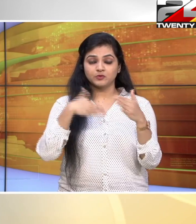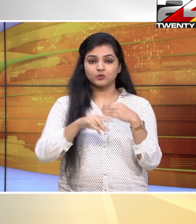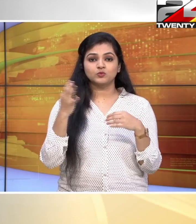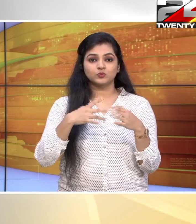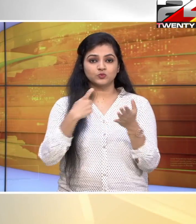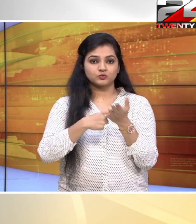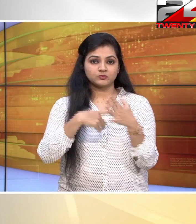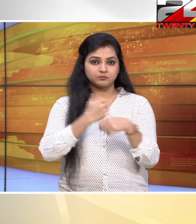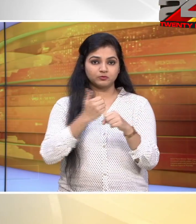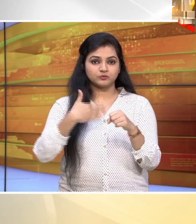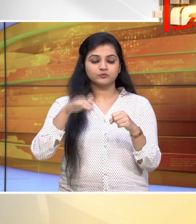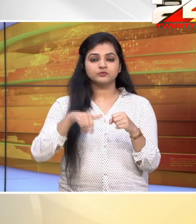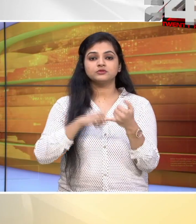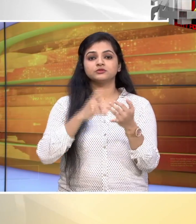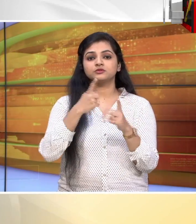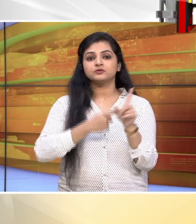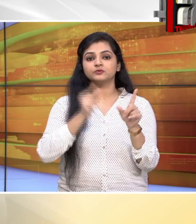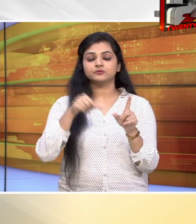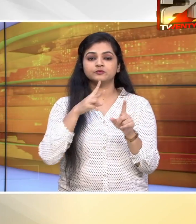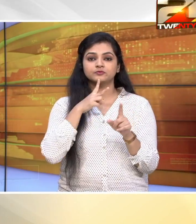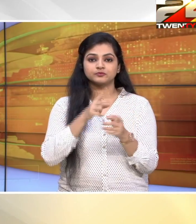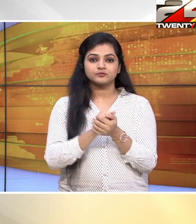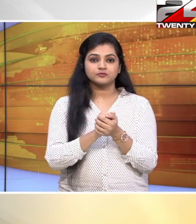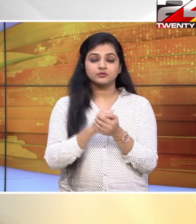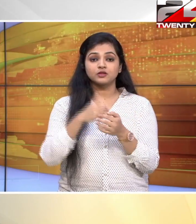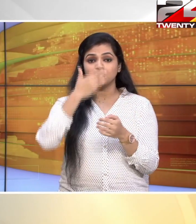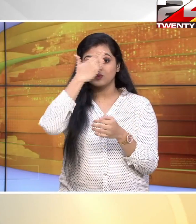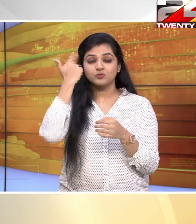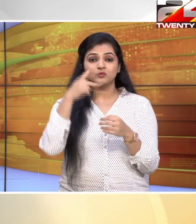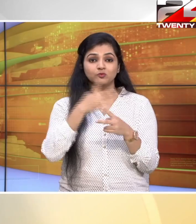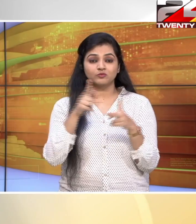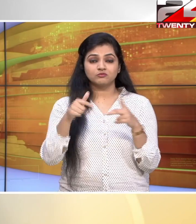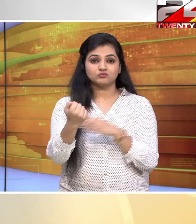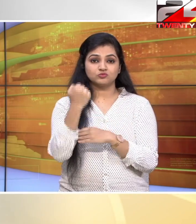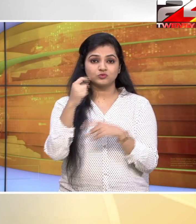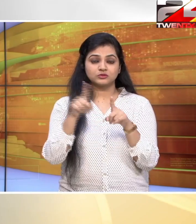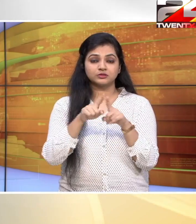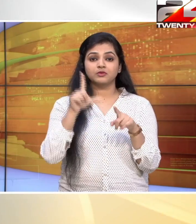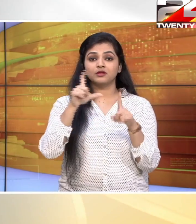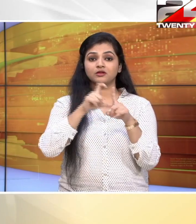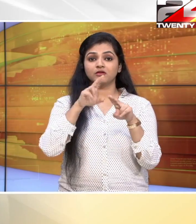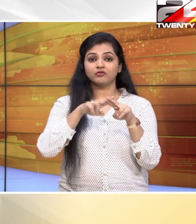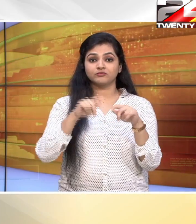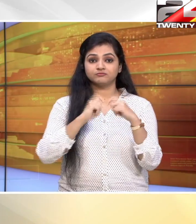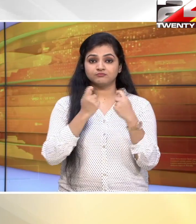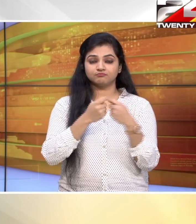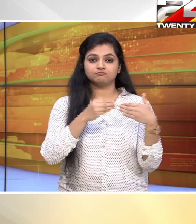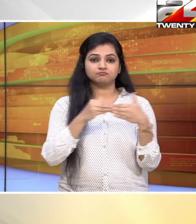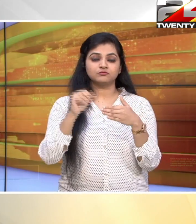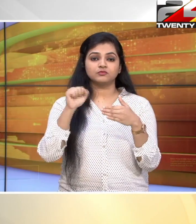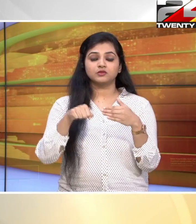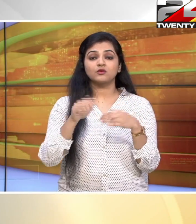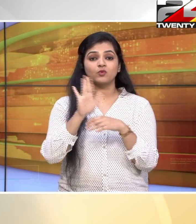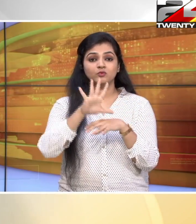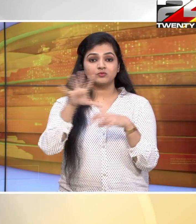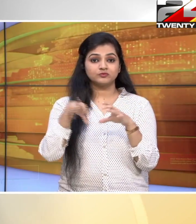മാർഗരേഖ തയ്യാറാക്കുമെന്നും സീതാറാം യെച്ചൂരി 24നോട് വ്യക്തമാക്കി. ഹിന്ദുമത ശക്തികൾക്കെതിരായ ഇടത് ജനാധിപത്യ സഖ്യത്തിന് നേതൃത്വം നൽകുമെന്നും